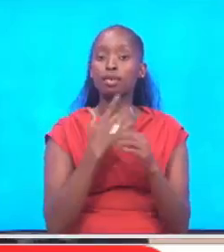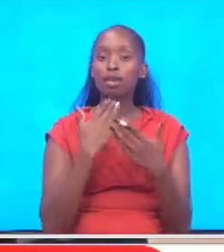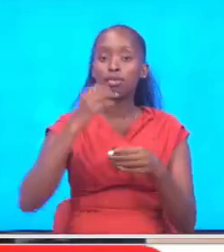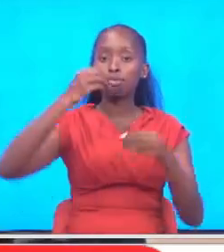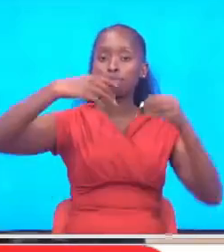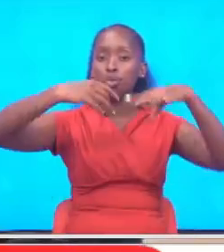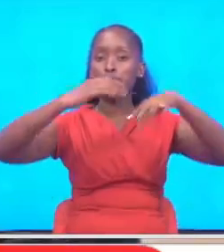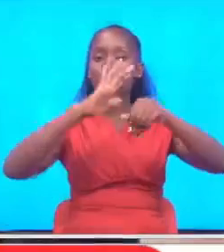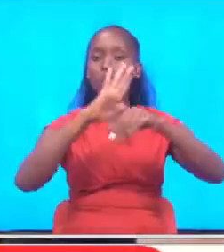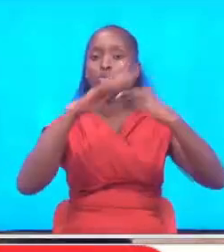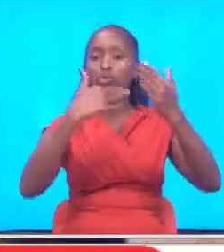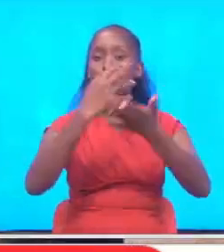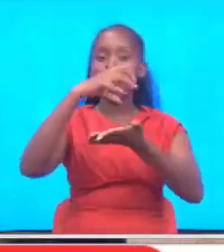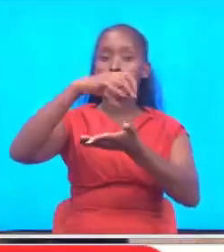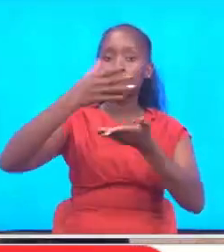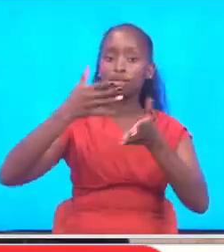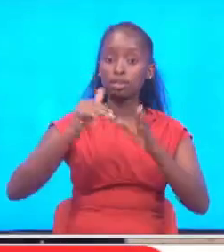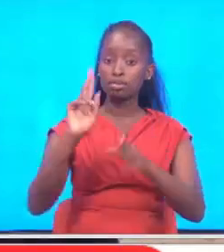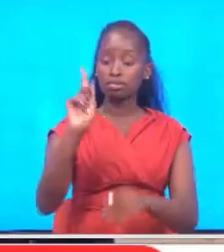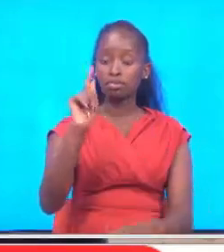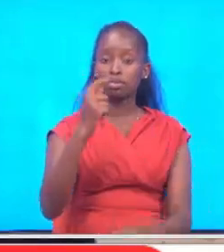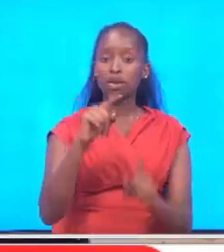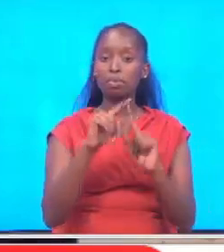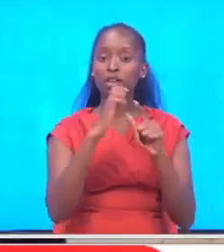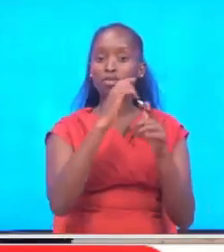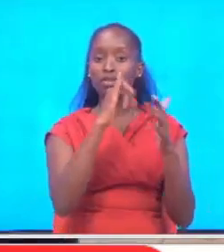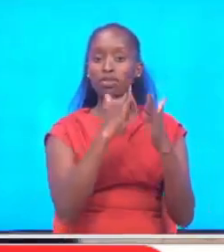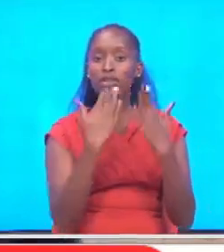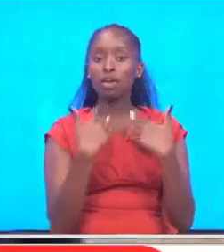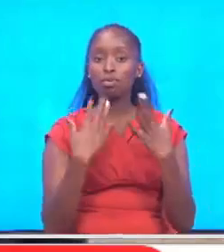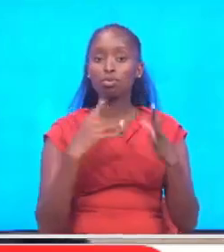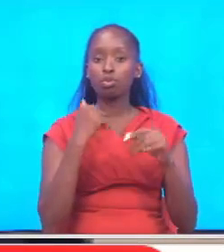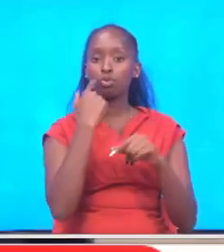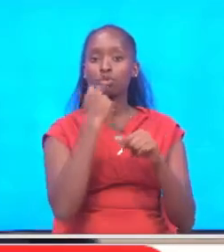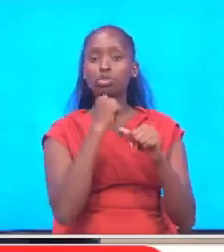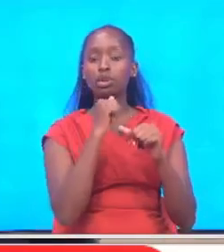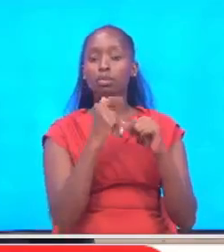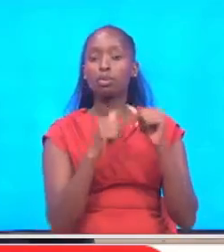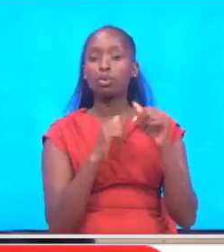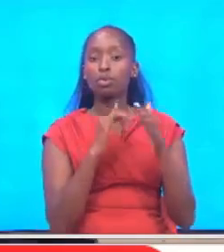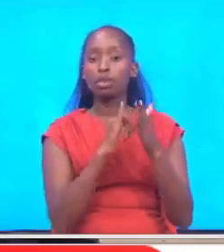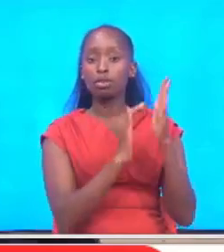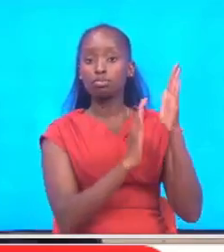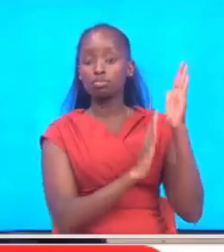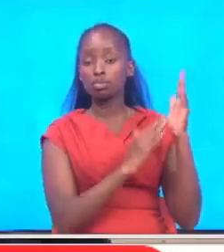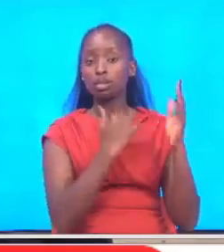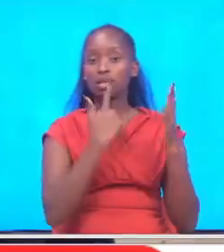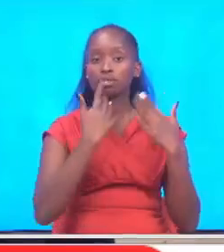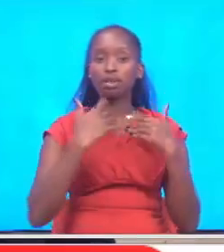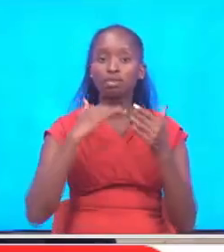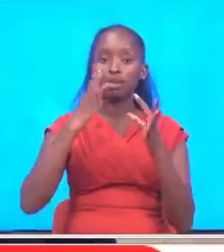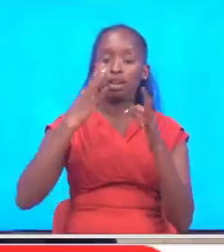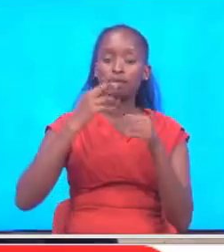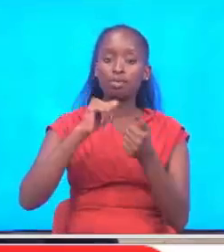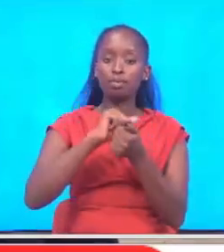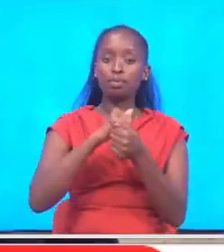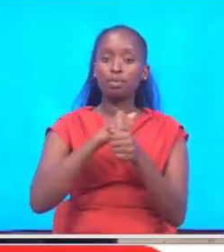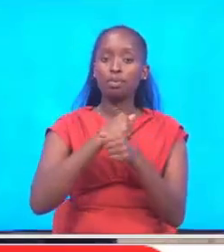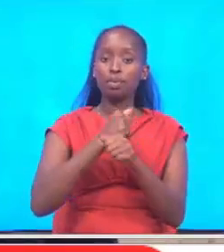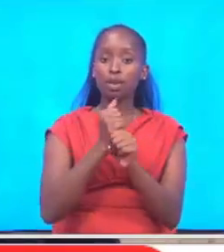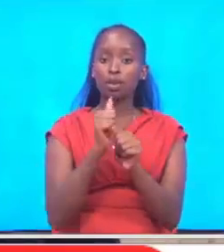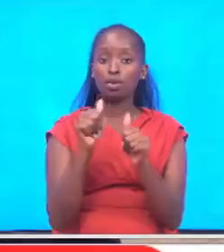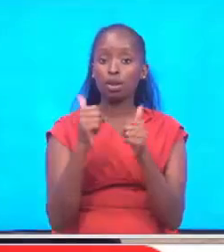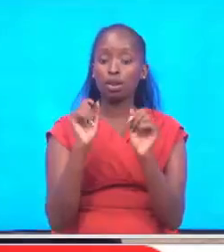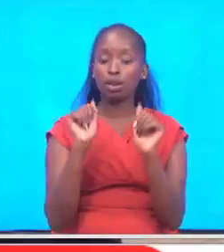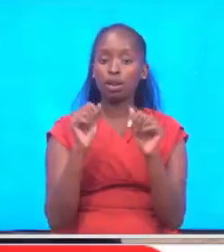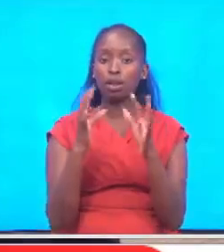Hata hivyo, wataalamu katika sekta ya usalama wanasema kuwa mabadiliko yanaweza kutekelezwa iwapo tu mataifa ya bara Afrika yatachukua